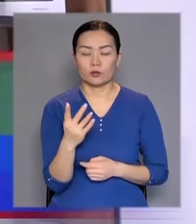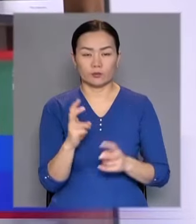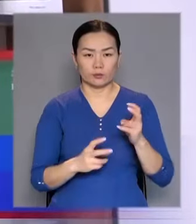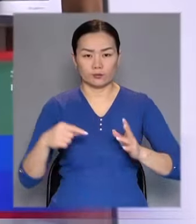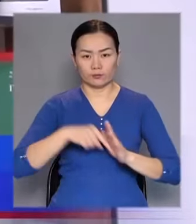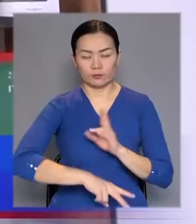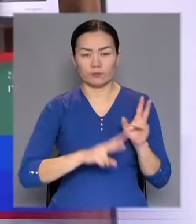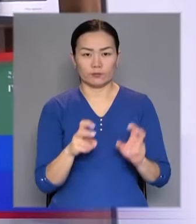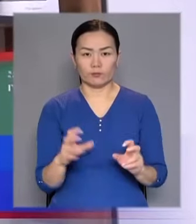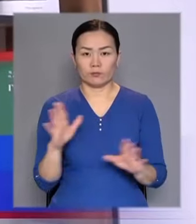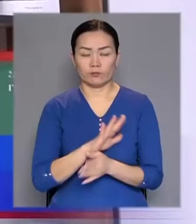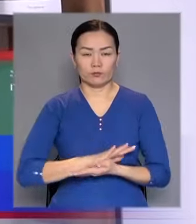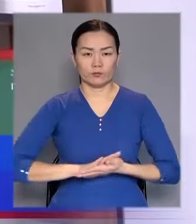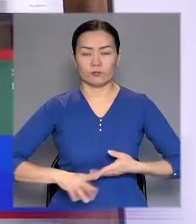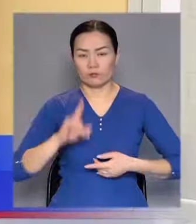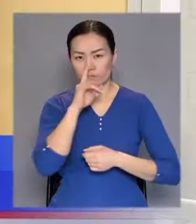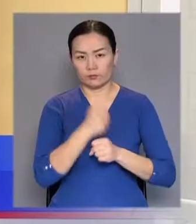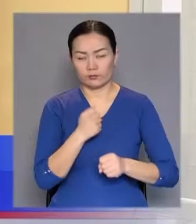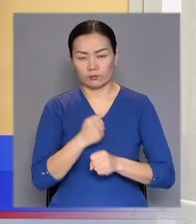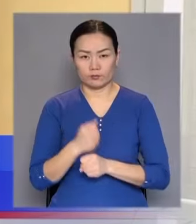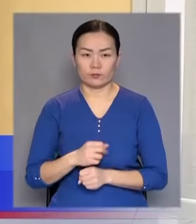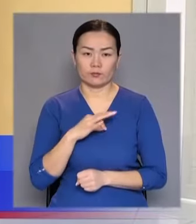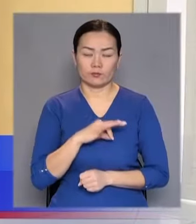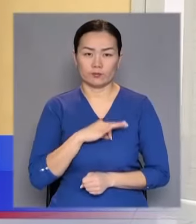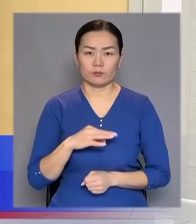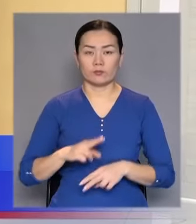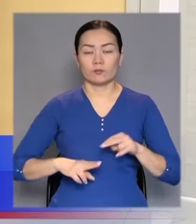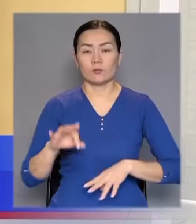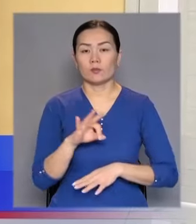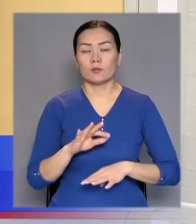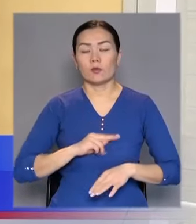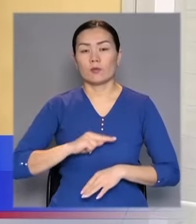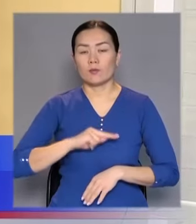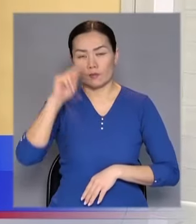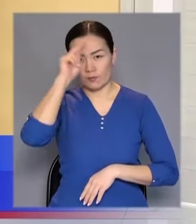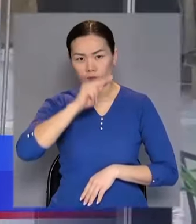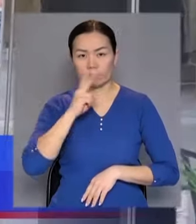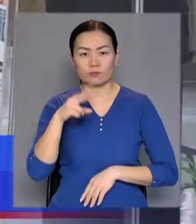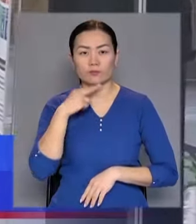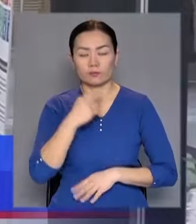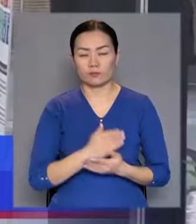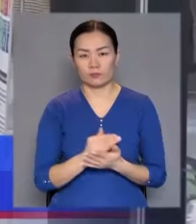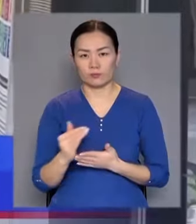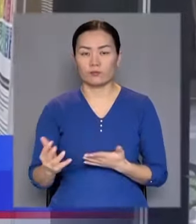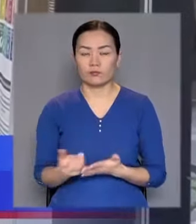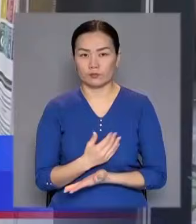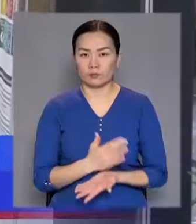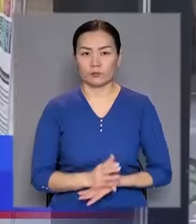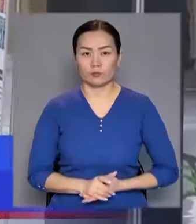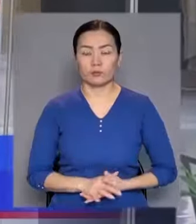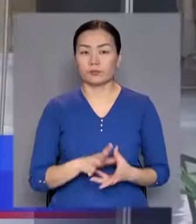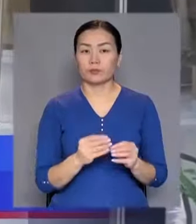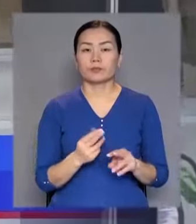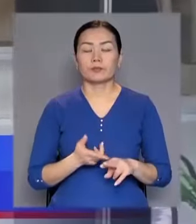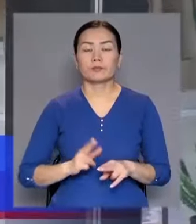Эдгар жерасты зертханасы табиғи ресурстарды іздеу, игеру және өңдеу бойынша практикалық сабақтарды жоғары деңгейде өткізеді екен.